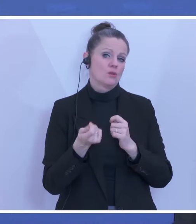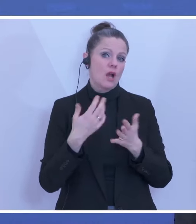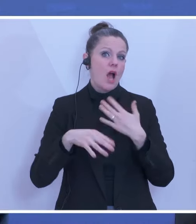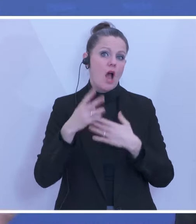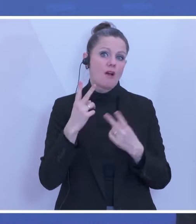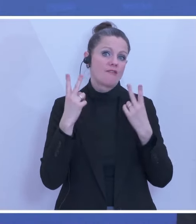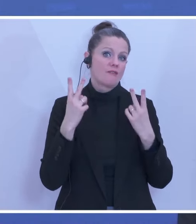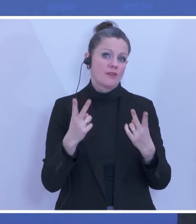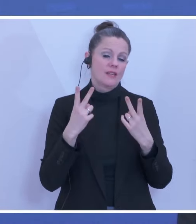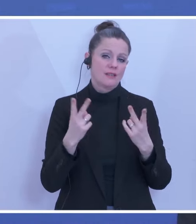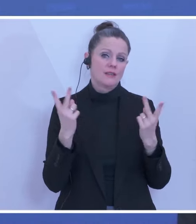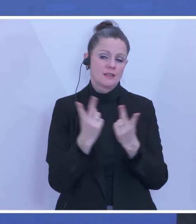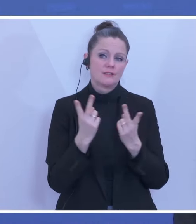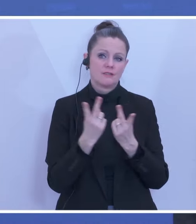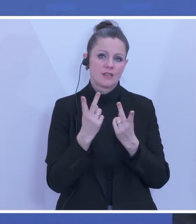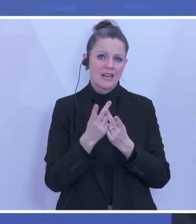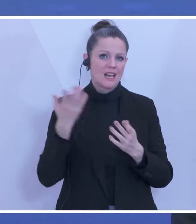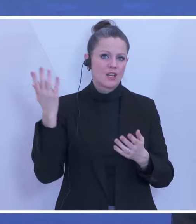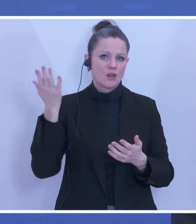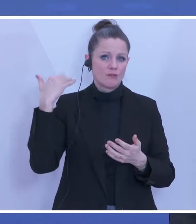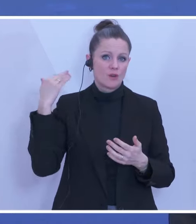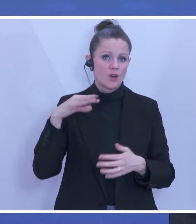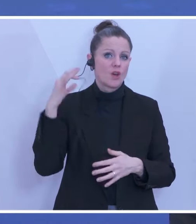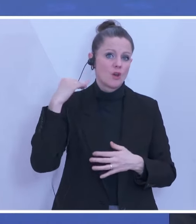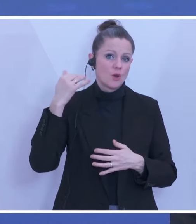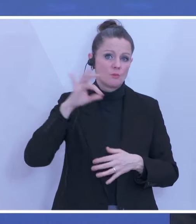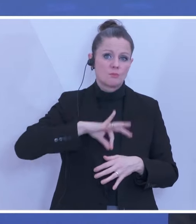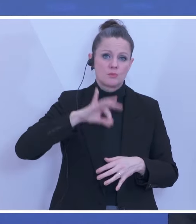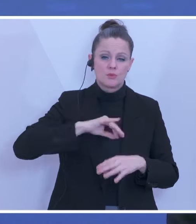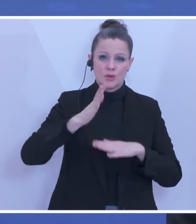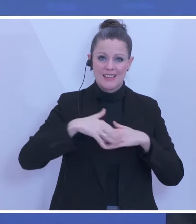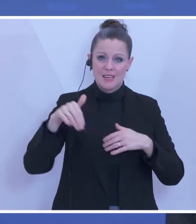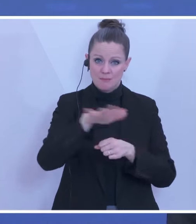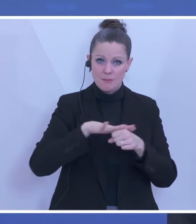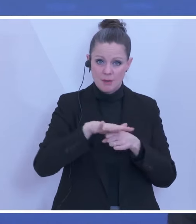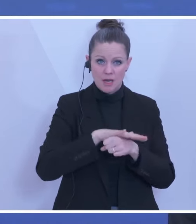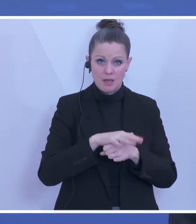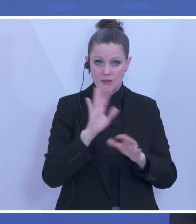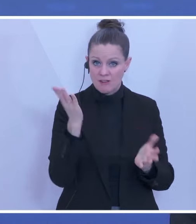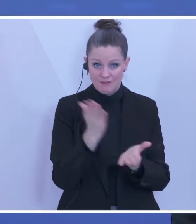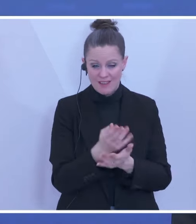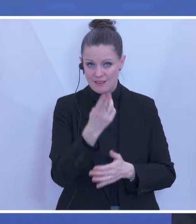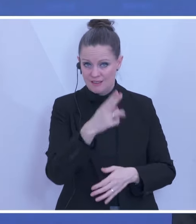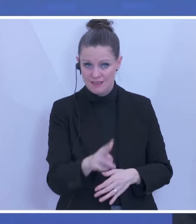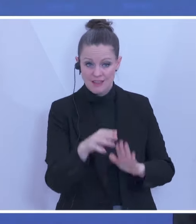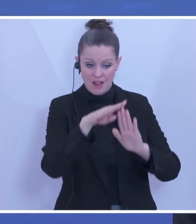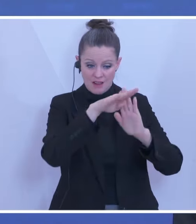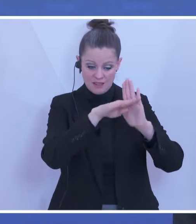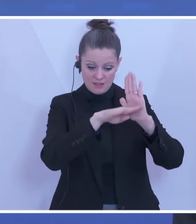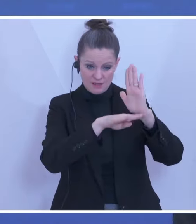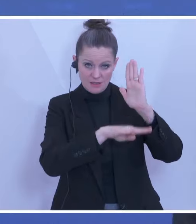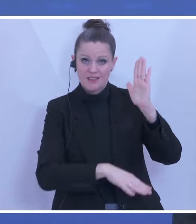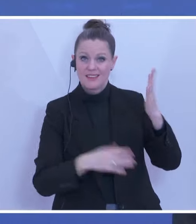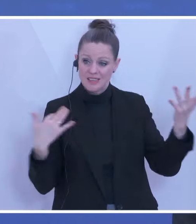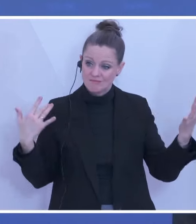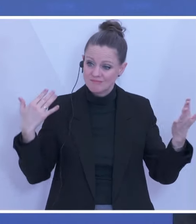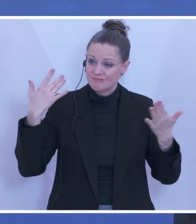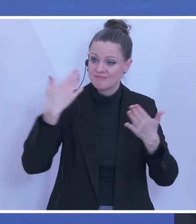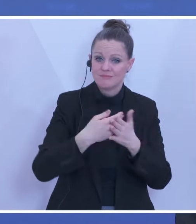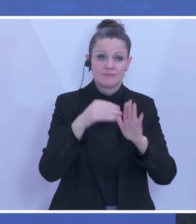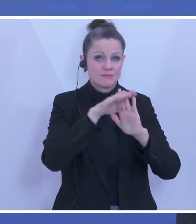endlich geht etwas weiter im Psychotherapiebereich. Und das ist noch lange nicht alles. Also wenn ich mir die Liste anschaue, was jetzt schon wieder an